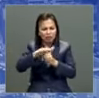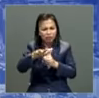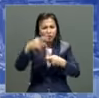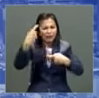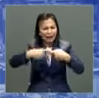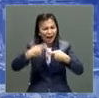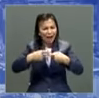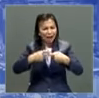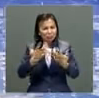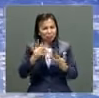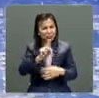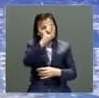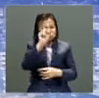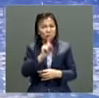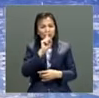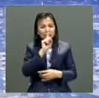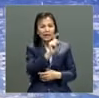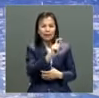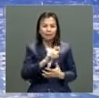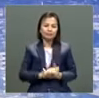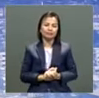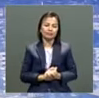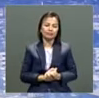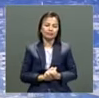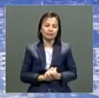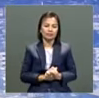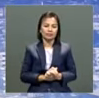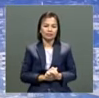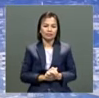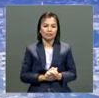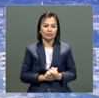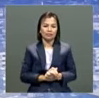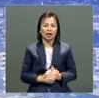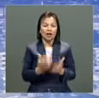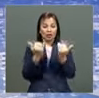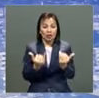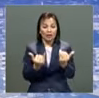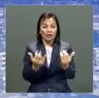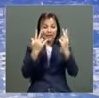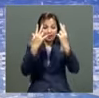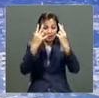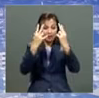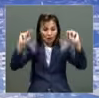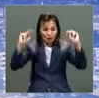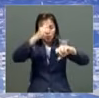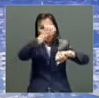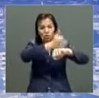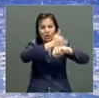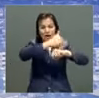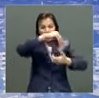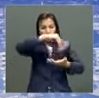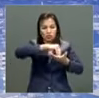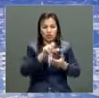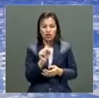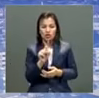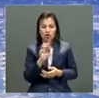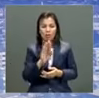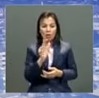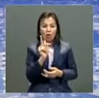ไม่คะ ครับโดยหลักการที่ท่านนายกในฐานะปอศูนย์สบคให้